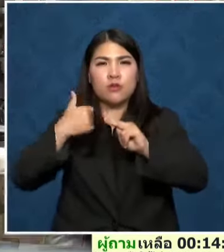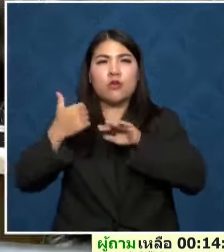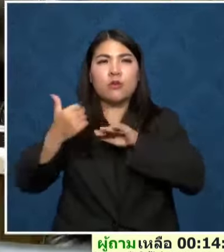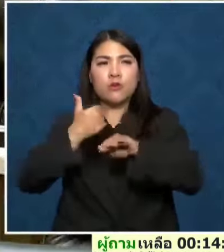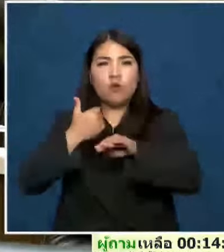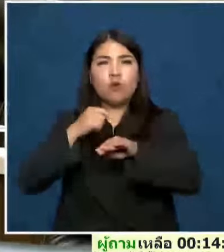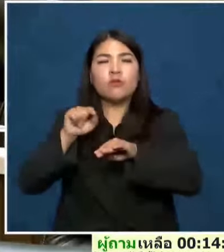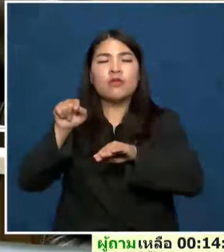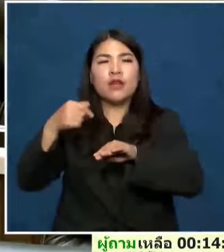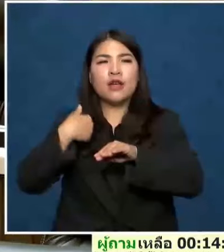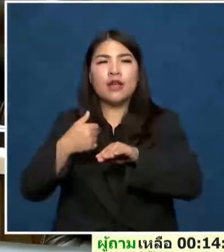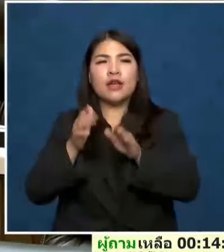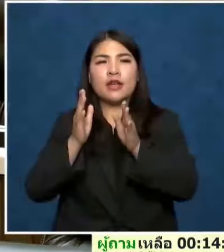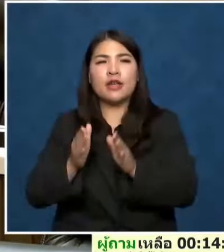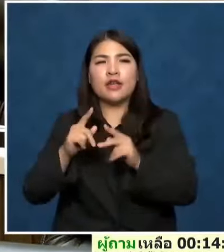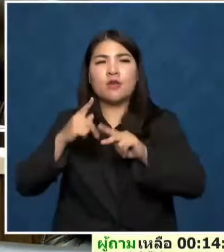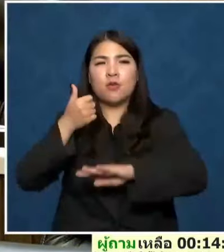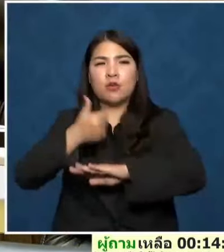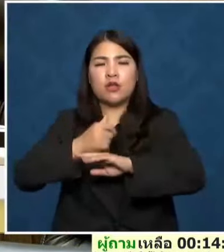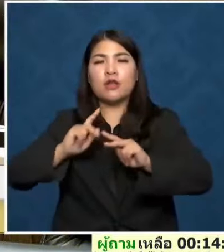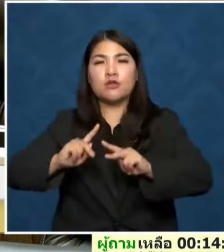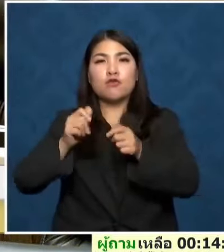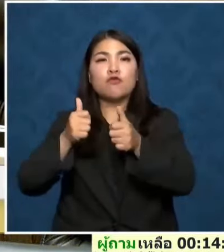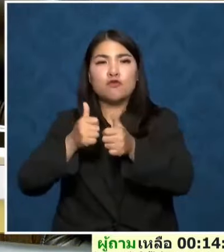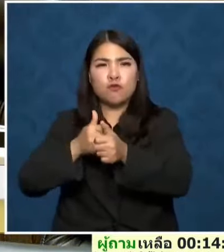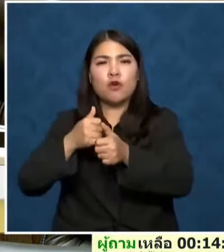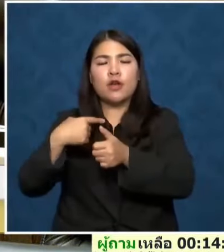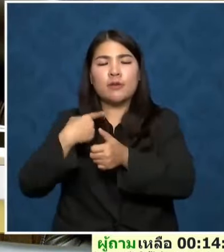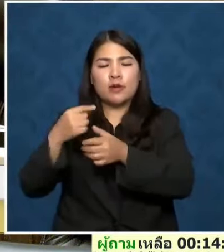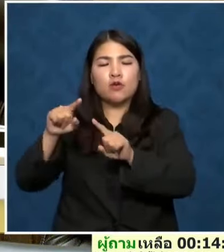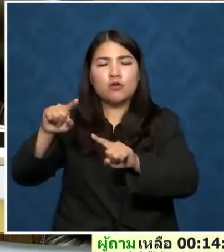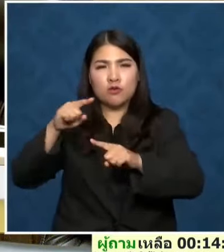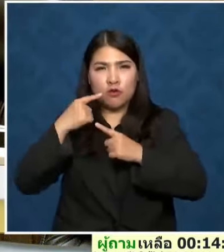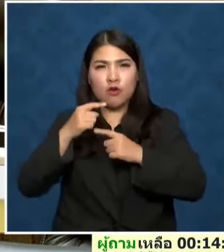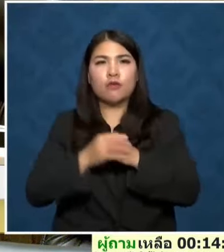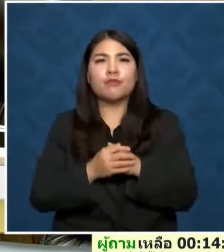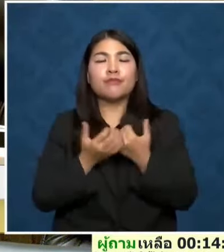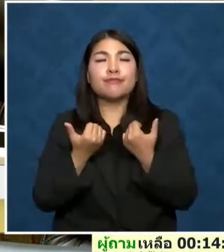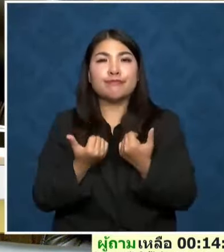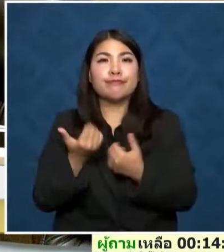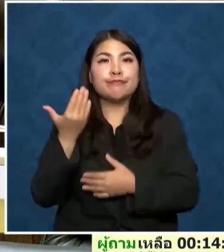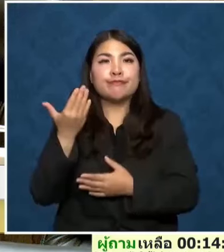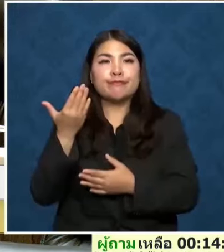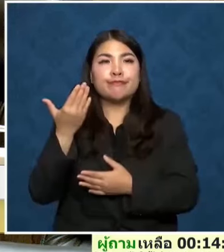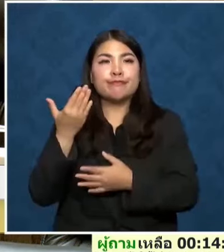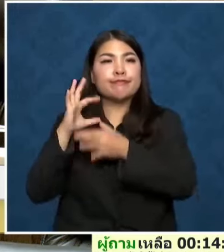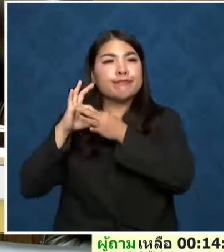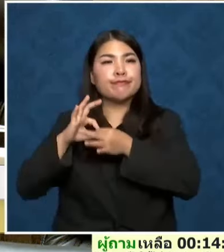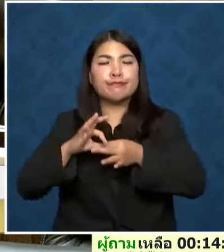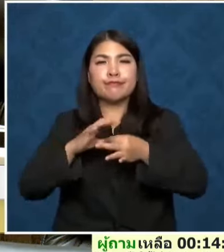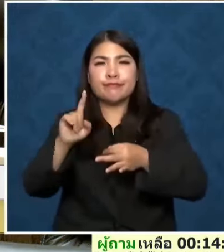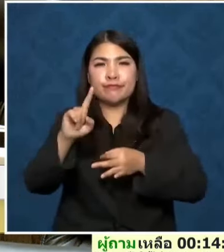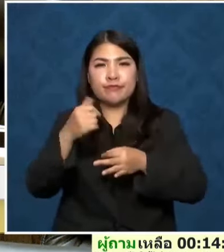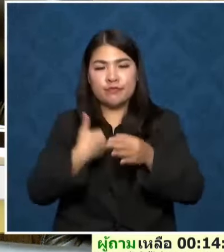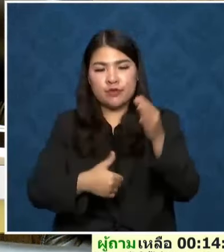ช่งได้มอบหมายใหทานรับตรีช่วยมาตอบกระทุผมวันนี้สืบเนองจากพี่น้องประชาชน 14 จั